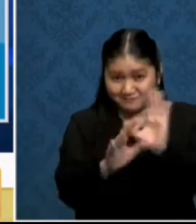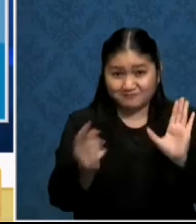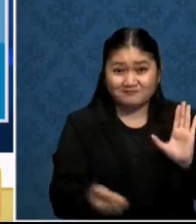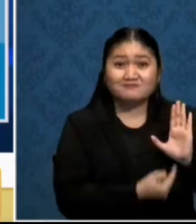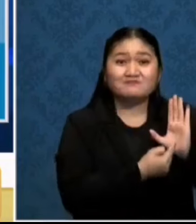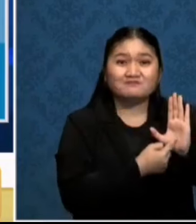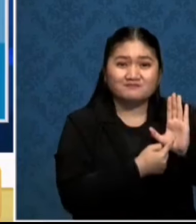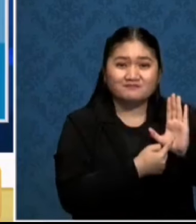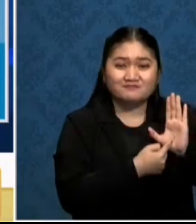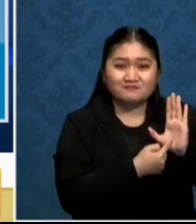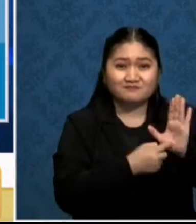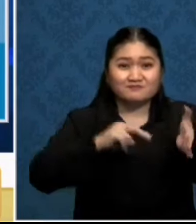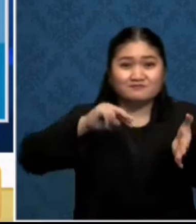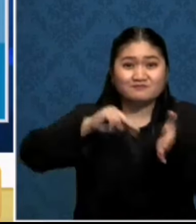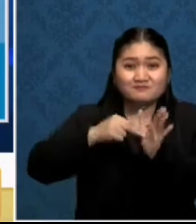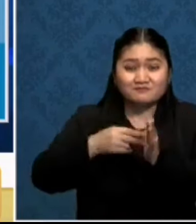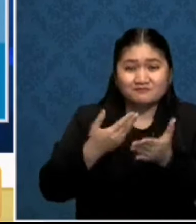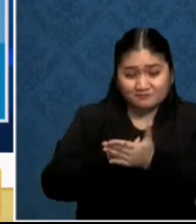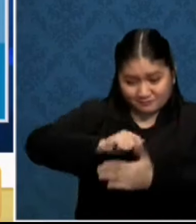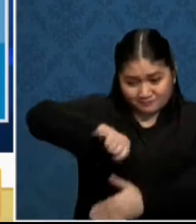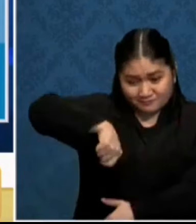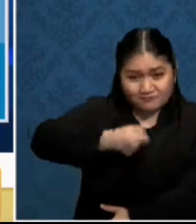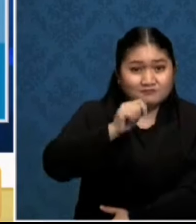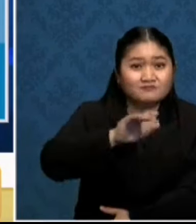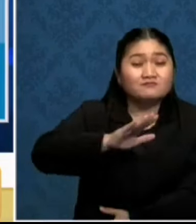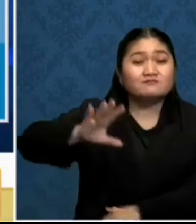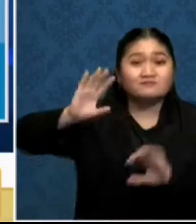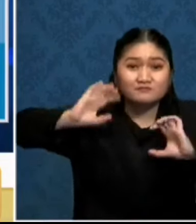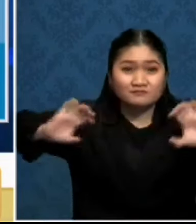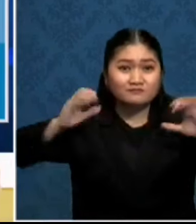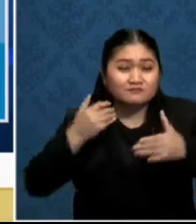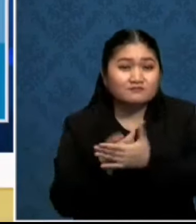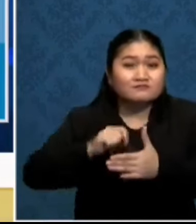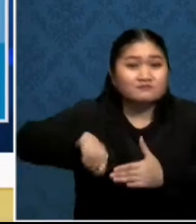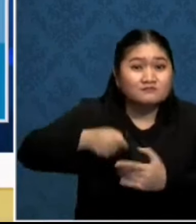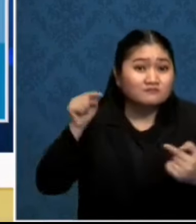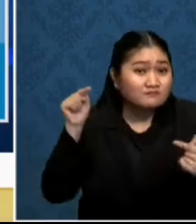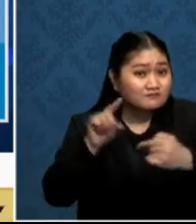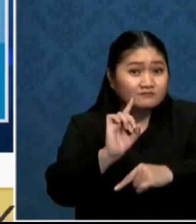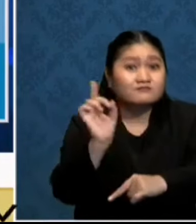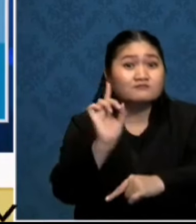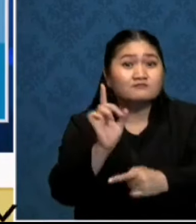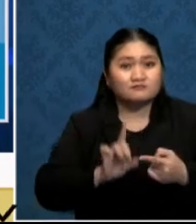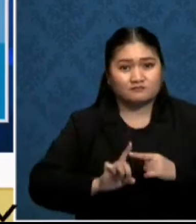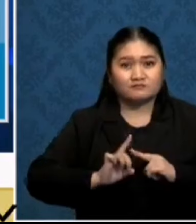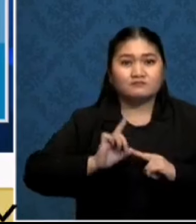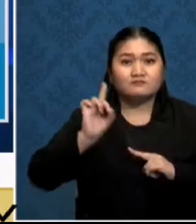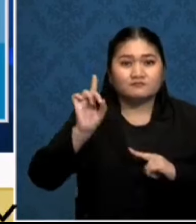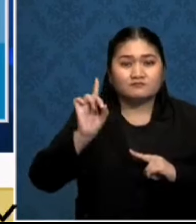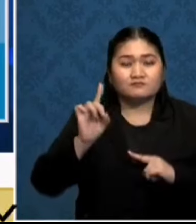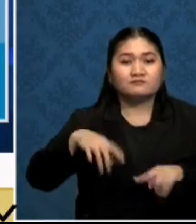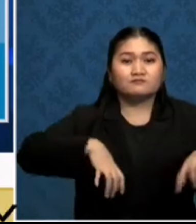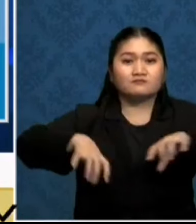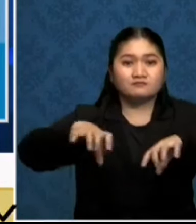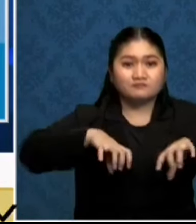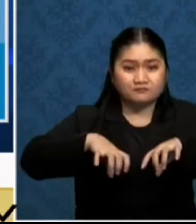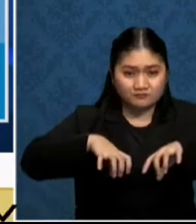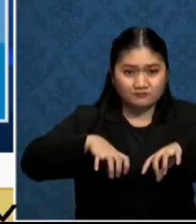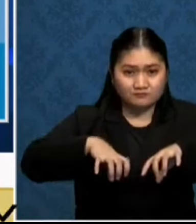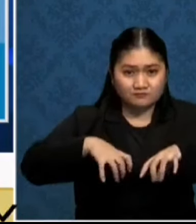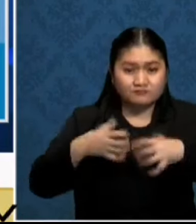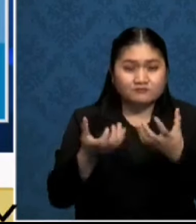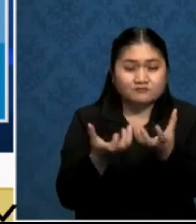จอหมายถึงรายจ่ายที่รัฐบาลจ่ายเพื่อ1จัดหา